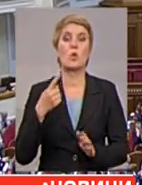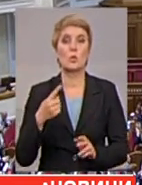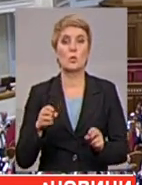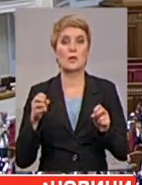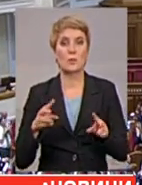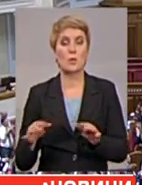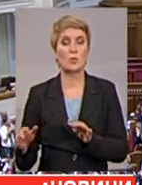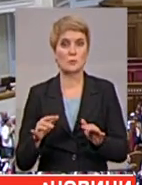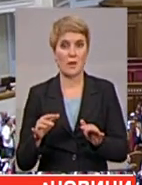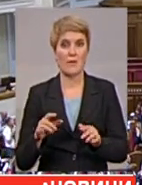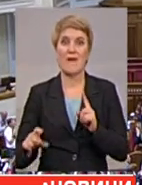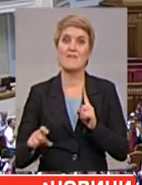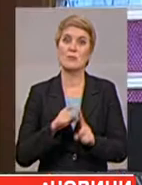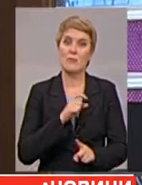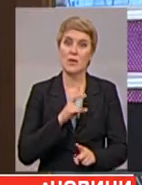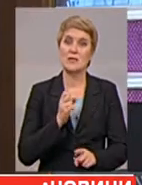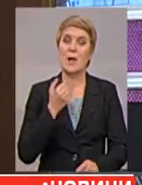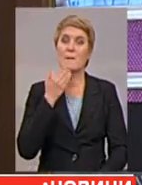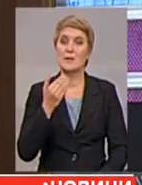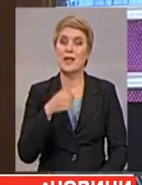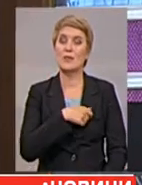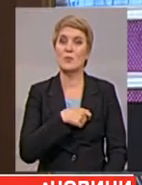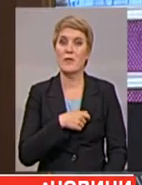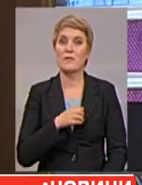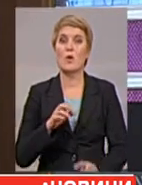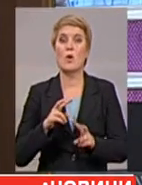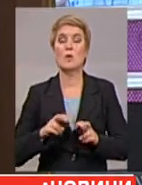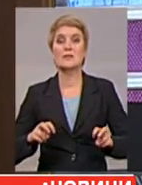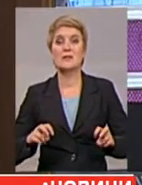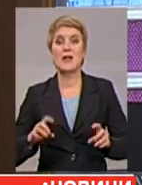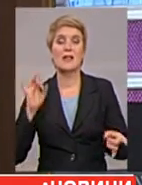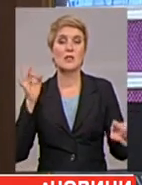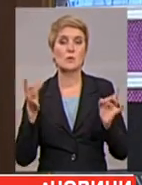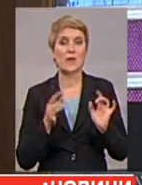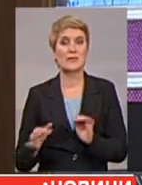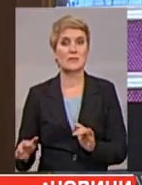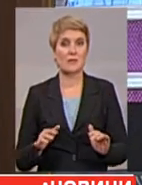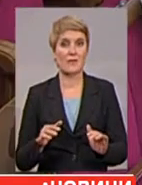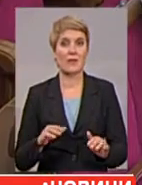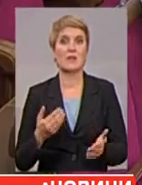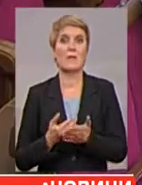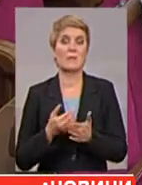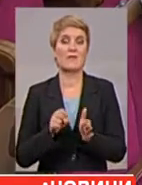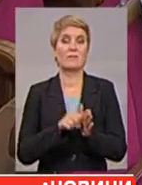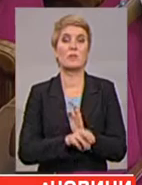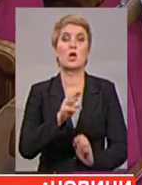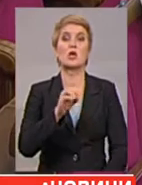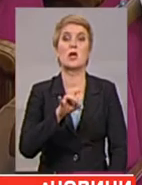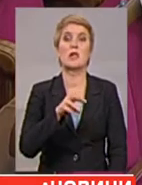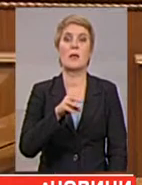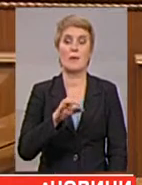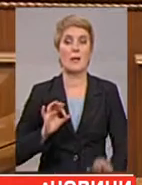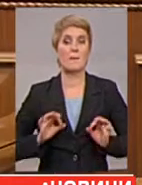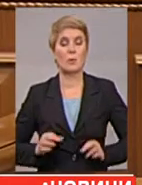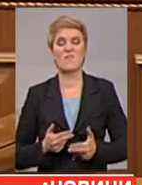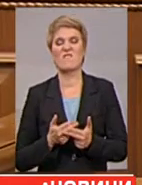злочинів. Відповідаючи на питання депутатів про розслідування резонансних справ, зокрема вбивство Павла Шеремета, прокурор визнав помилку правоохоронців.